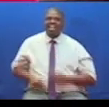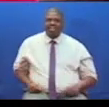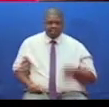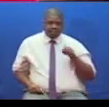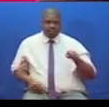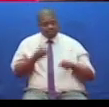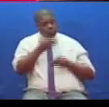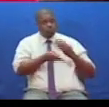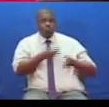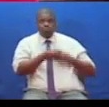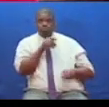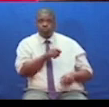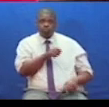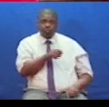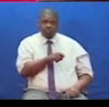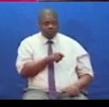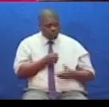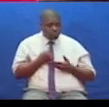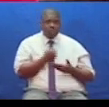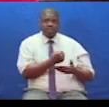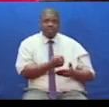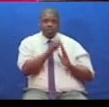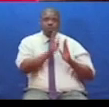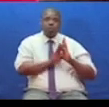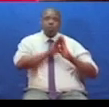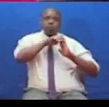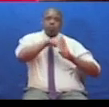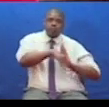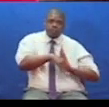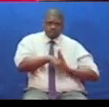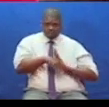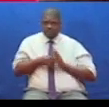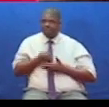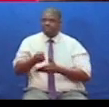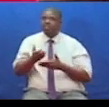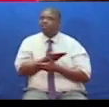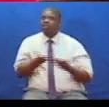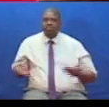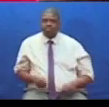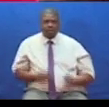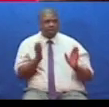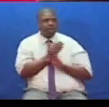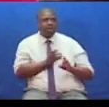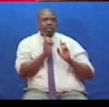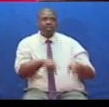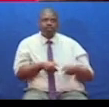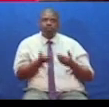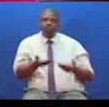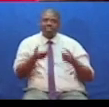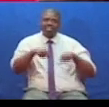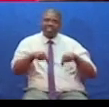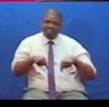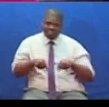Stagflation ni uchumi ambao uwekezaji unapungua, investments hazipo. Ndio hali tulionayo sasa